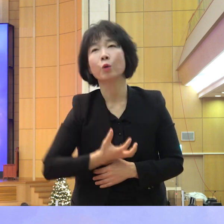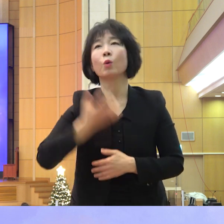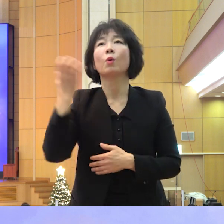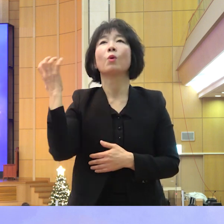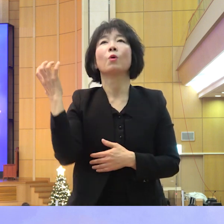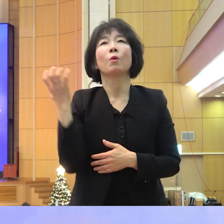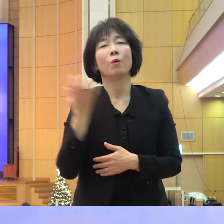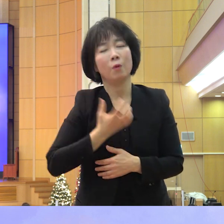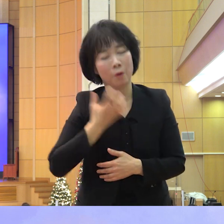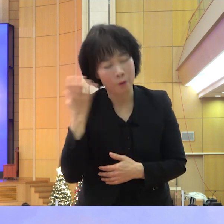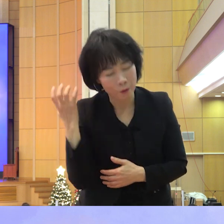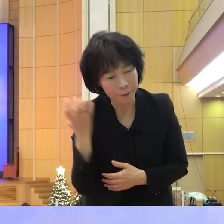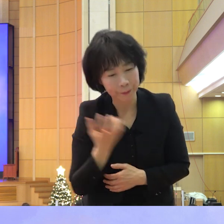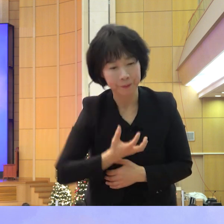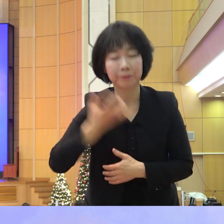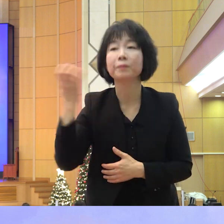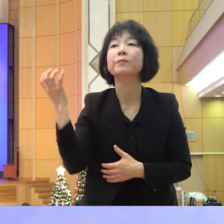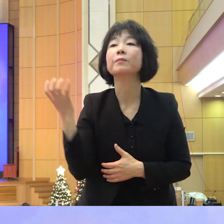아파요